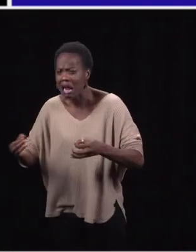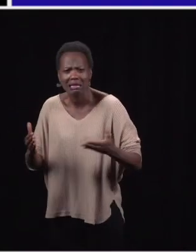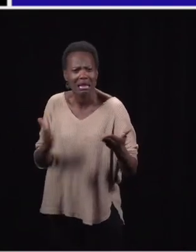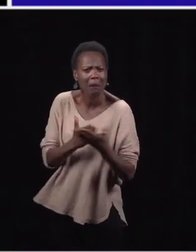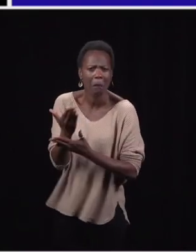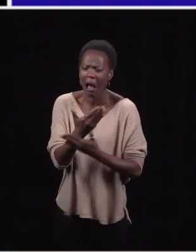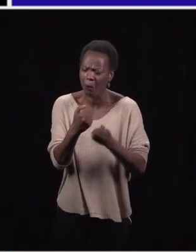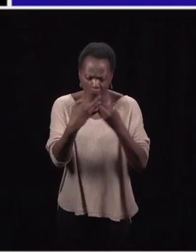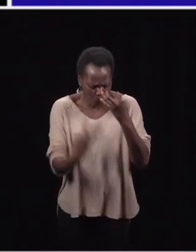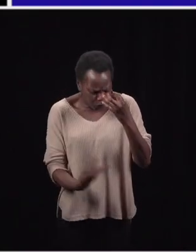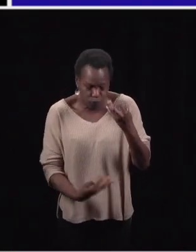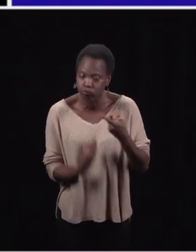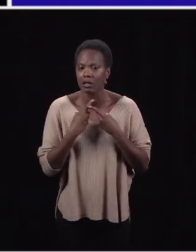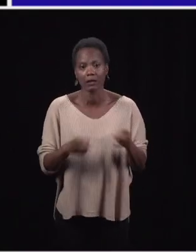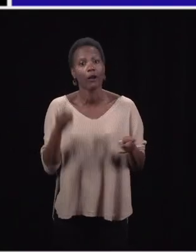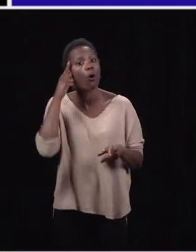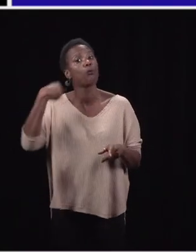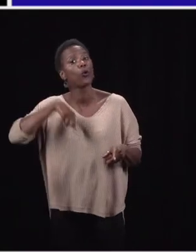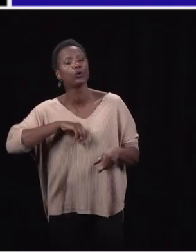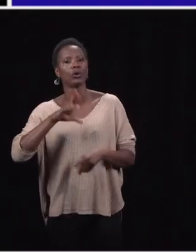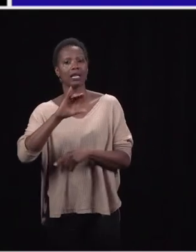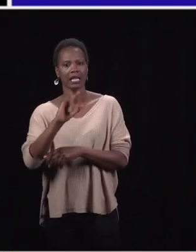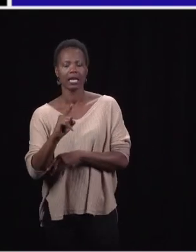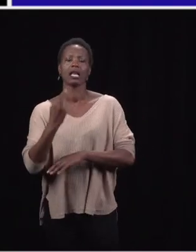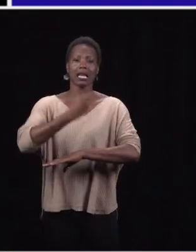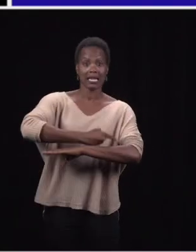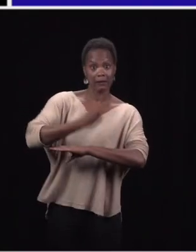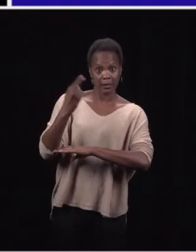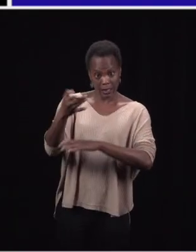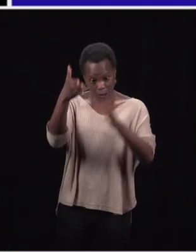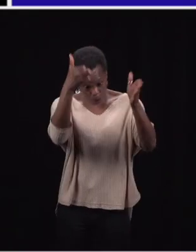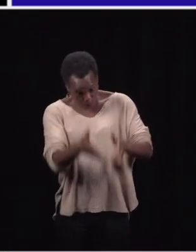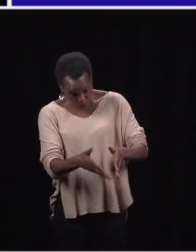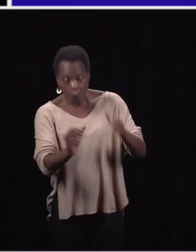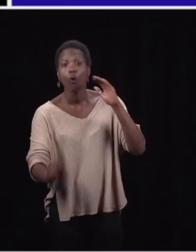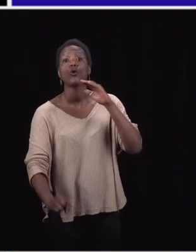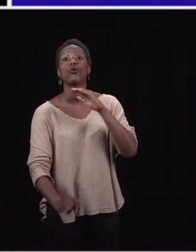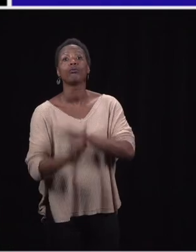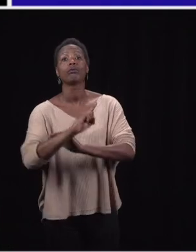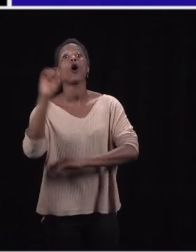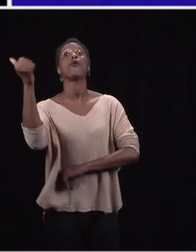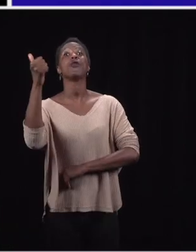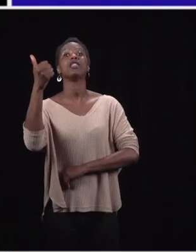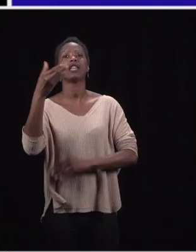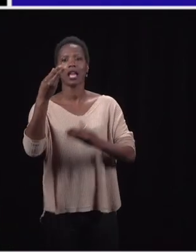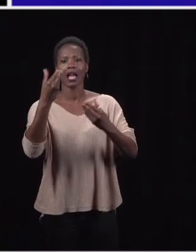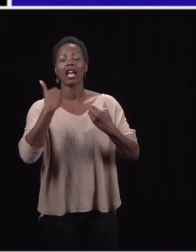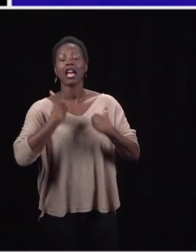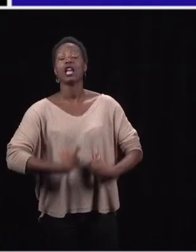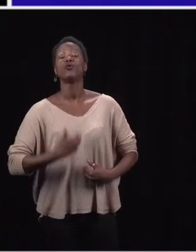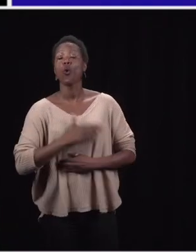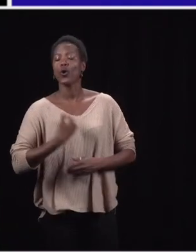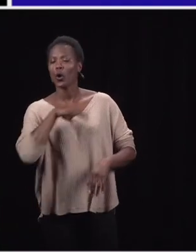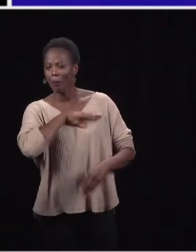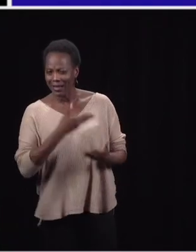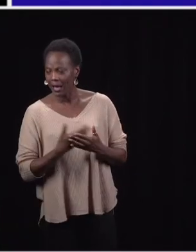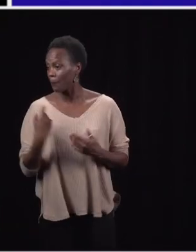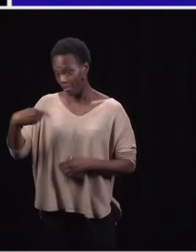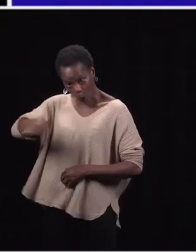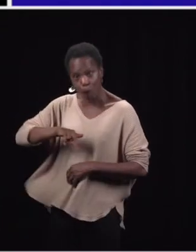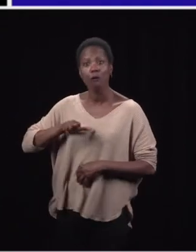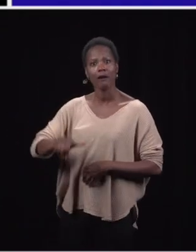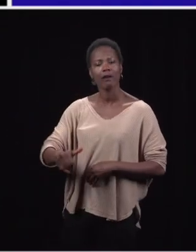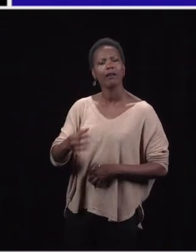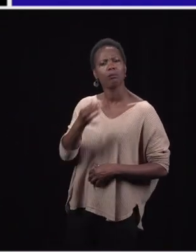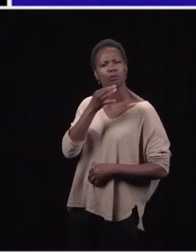de vie différents pour CGI et pour diversider vous êtes unique et ça vous plaît vous allez bénéficier de l'expertise des équipes tech et RH